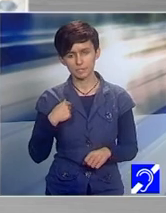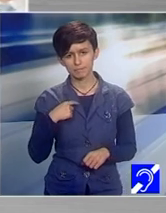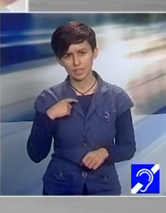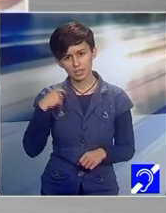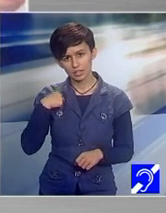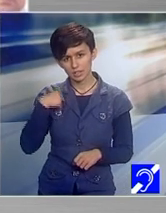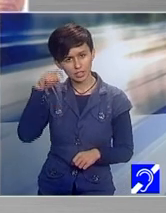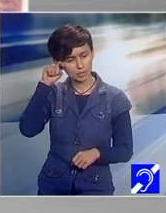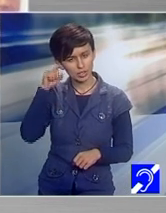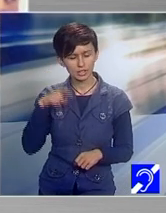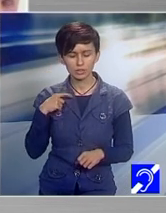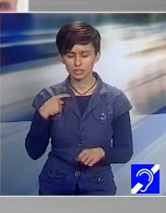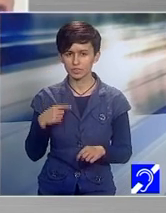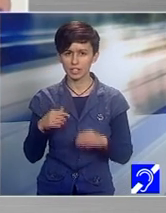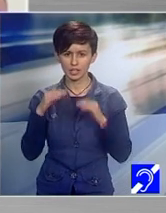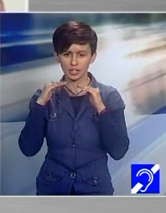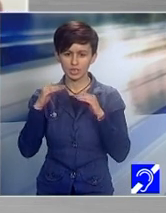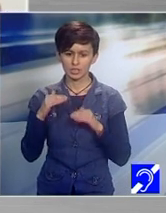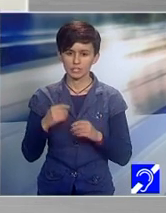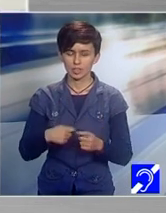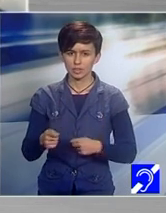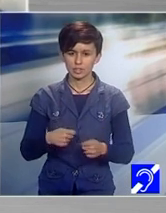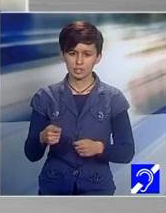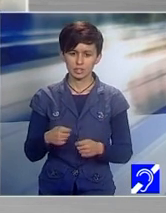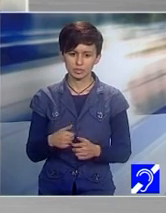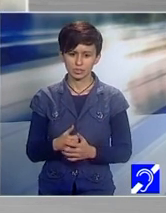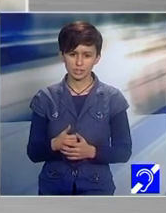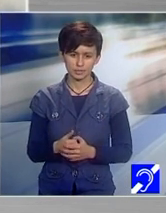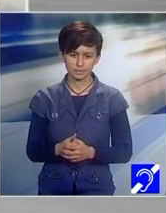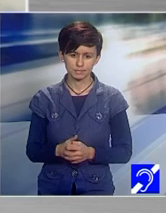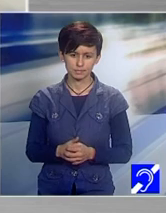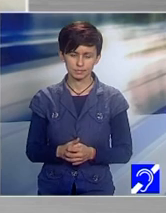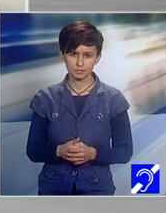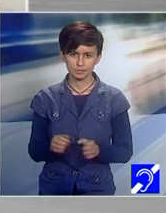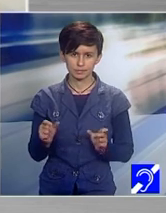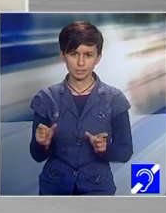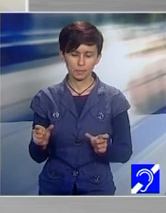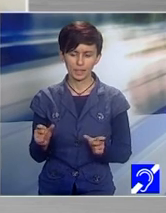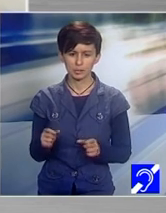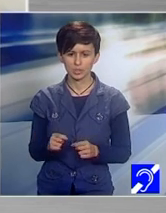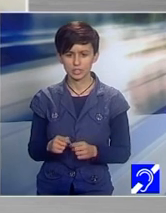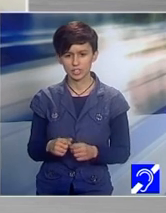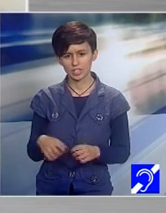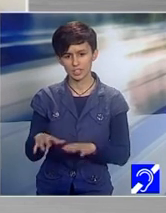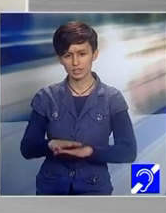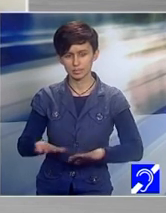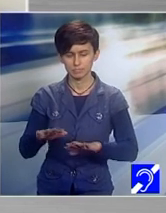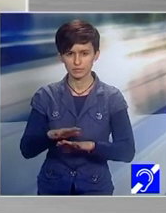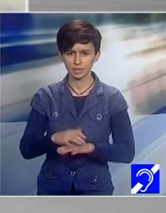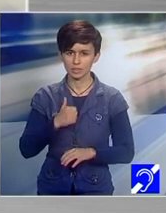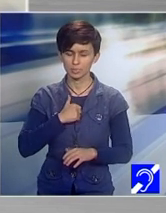la nivelul târgului de la Essen. Protejarea patrimoniului public-privat reprezintă una